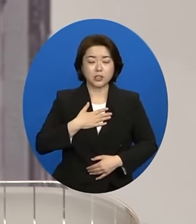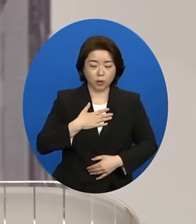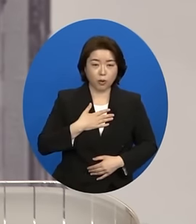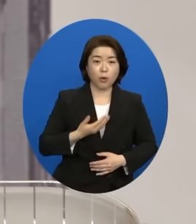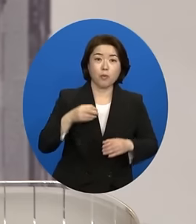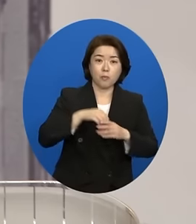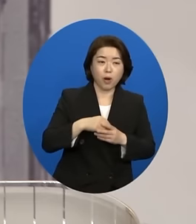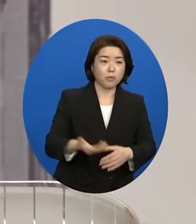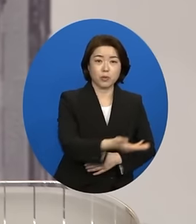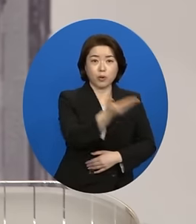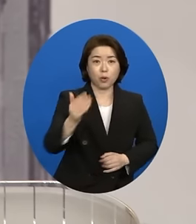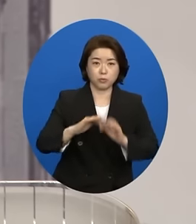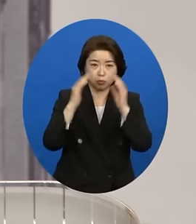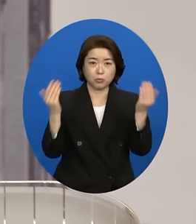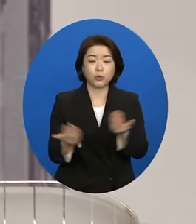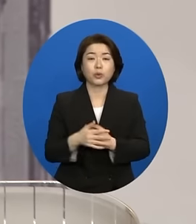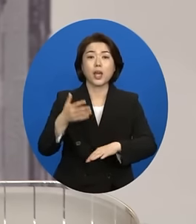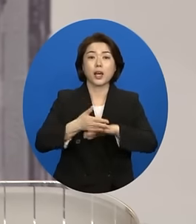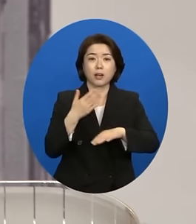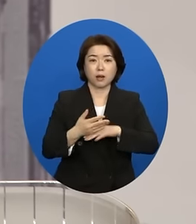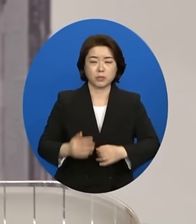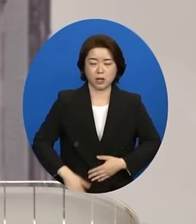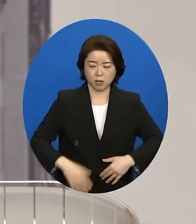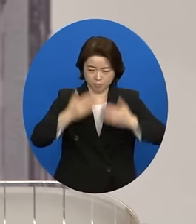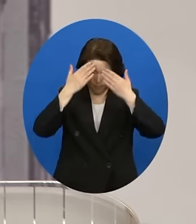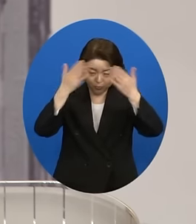모두에게 감사하게도 공짜로,